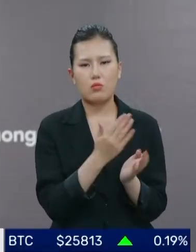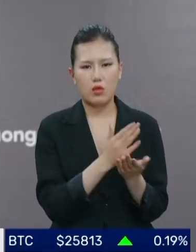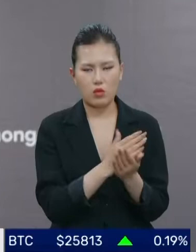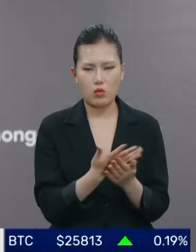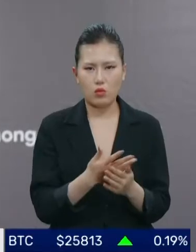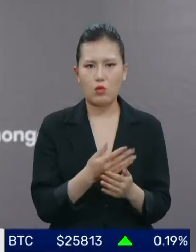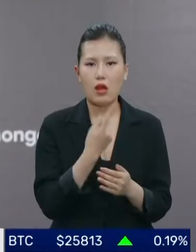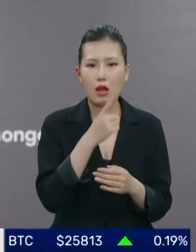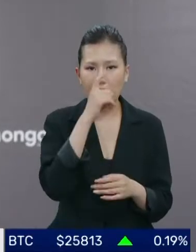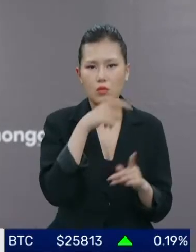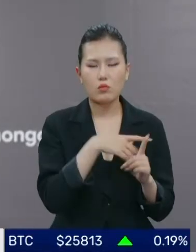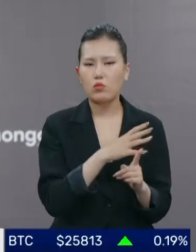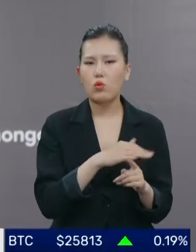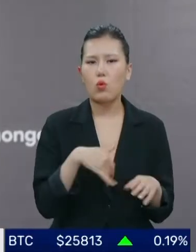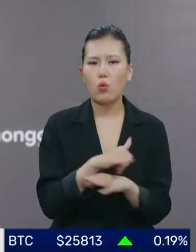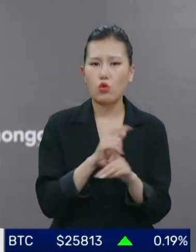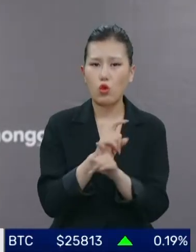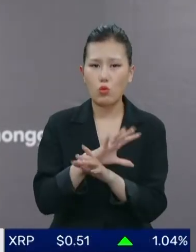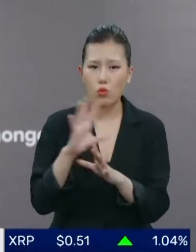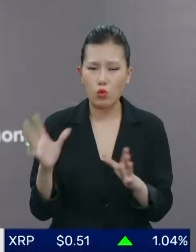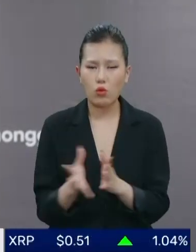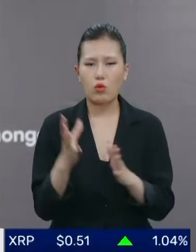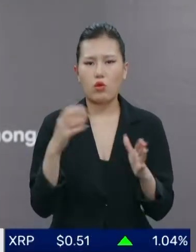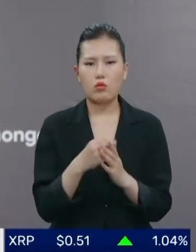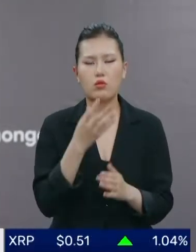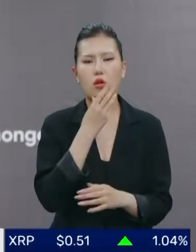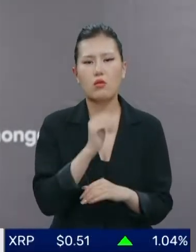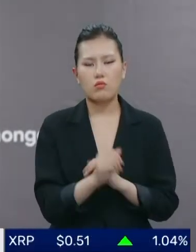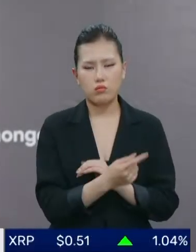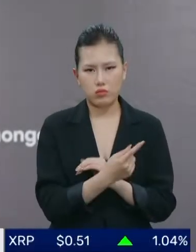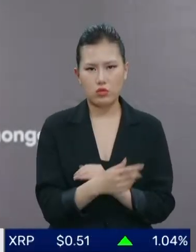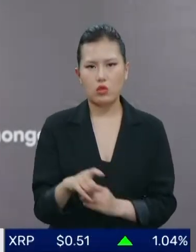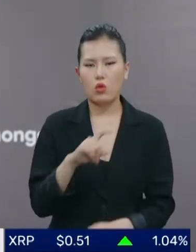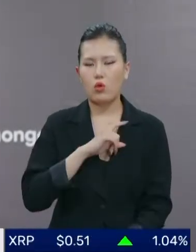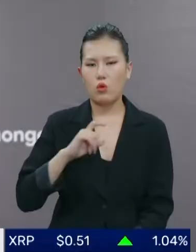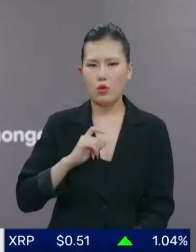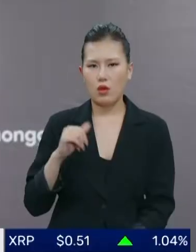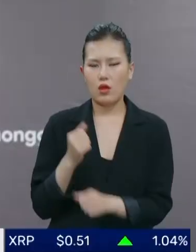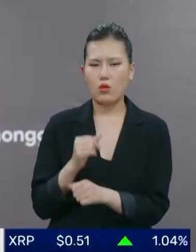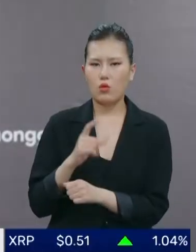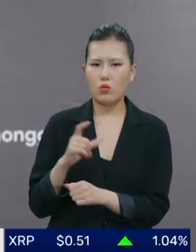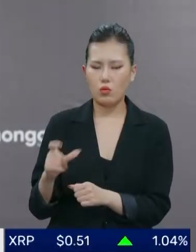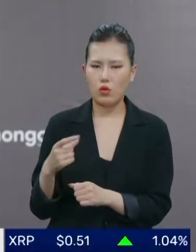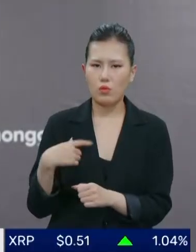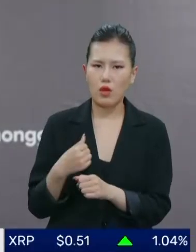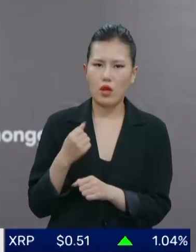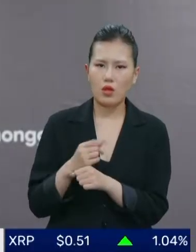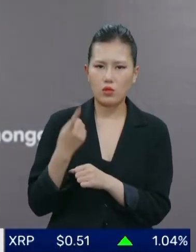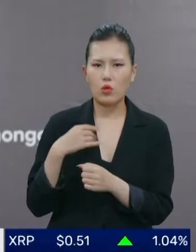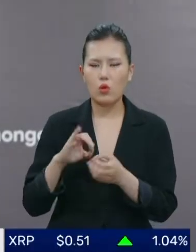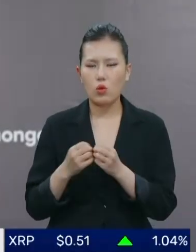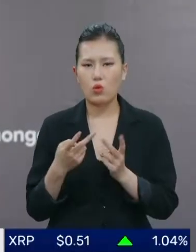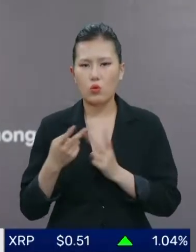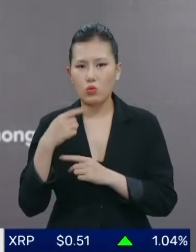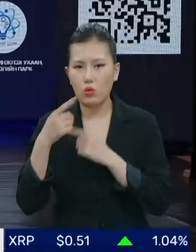бүх үйлчилгээнүүдийг ийшээ шингээж өгсөн гэдгээр онцлог байна. Түүнээс гадна ховын хөвшлөд өөрсдийн бүтээгдэхүүн үйлчилгээнүүдэд энд байрлуулад